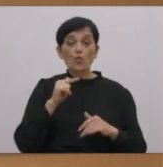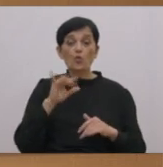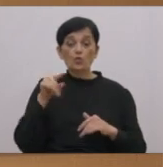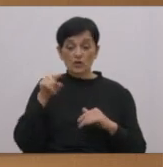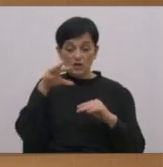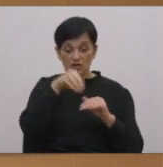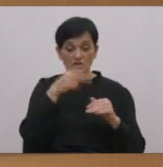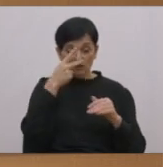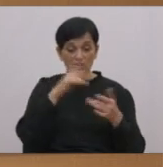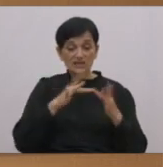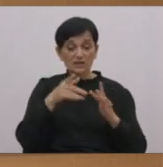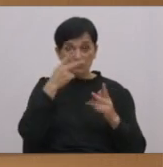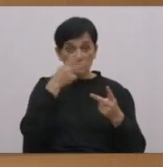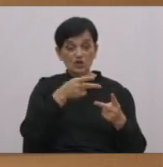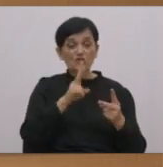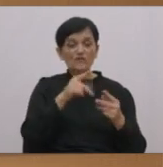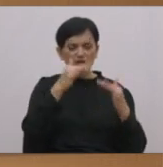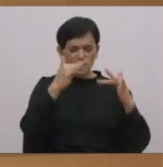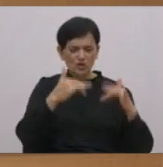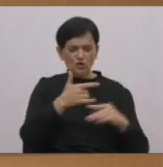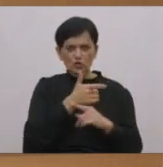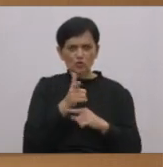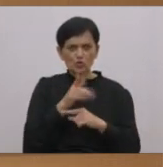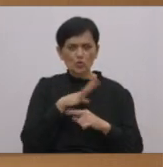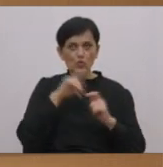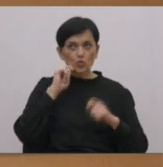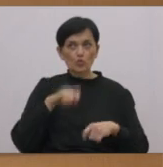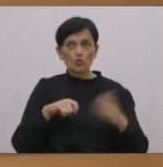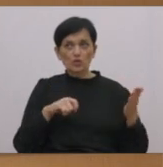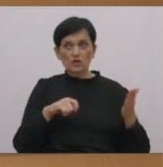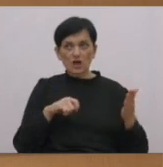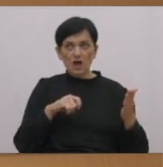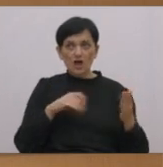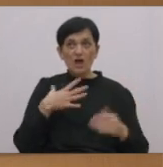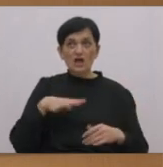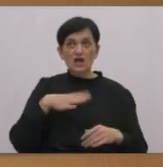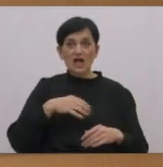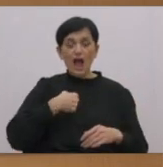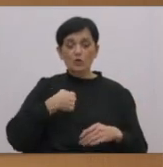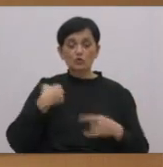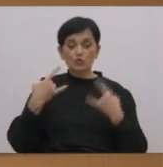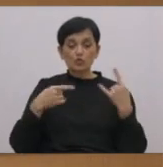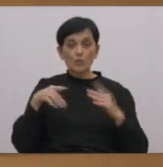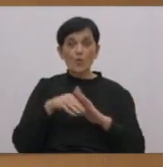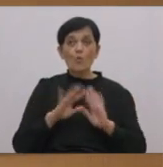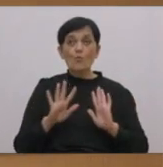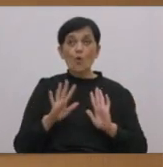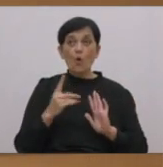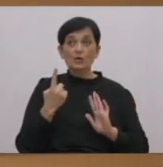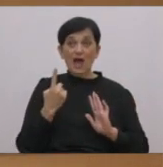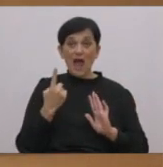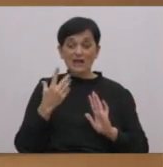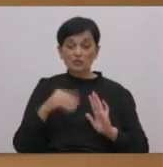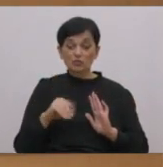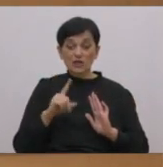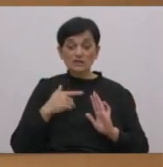ვინ არის ეს WhiteBT. უამრავი სიუჟეტი იყო უკრაინაში, ასევე ქართულ მედიაში და მხოლოდ ერთ წუთას, რაც